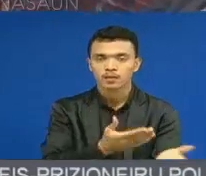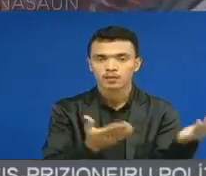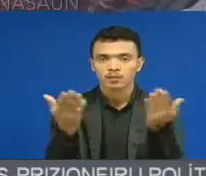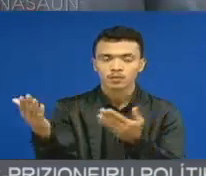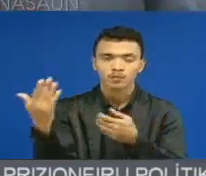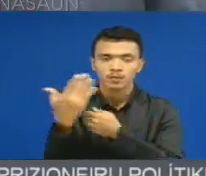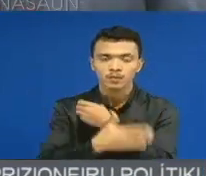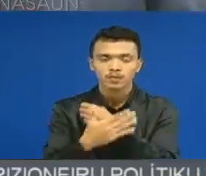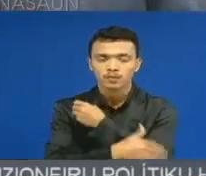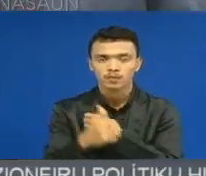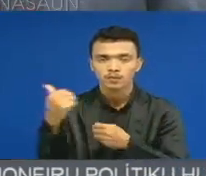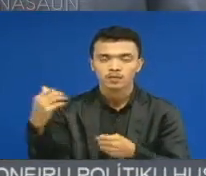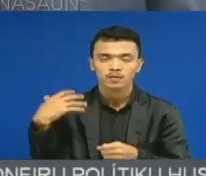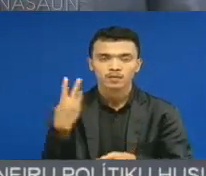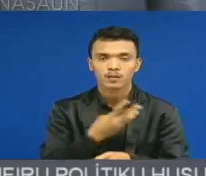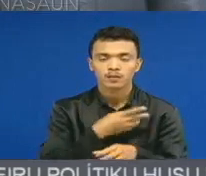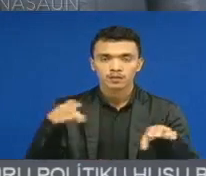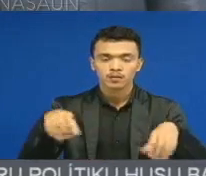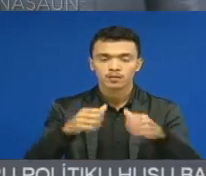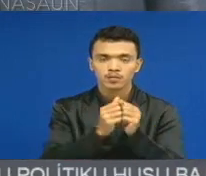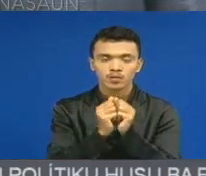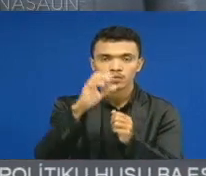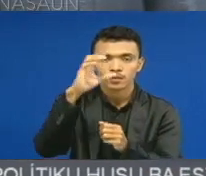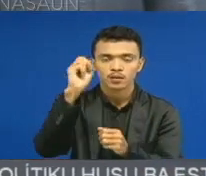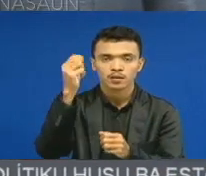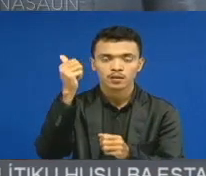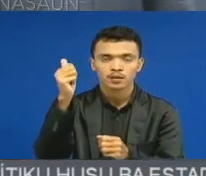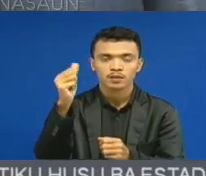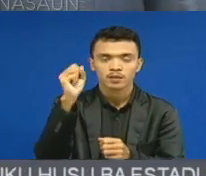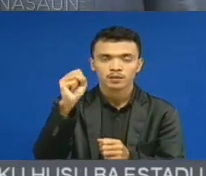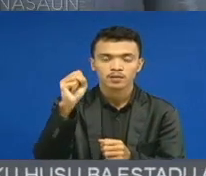kita bekerjasama dengan cas Chinese